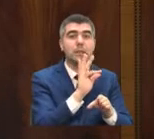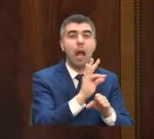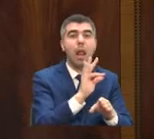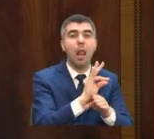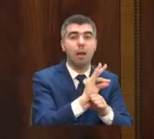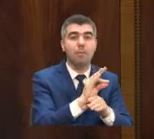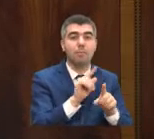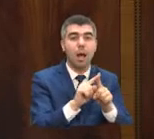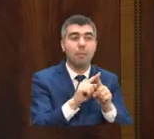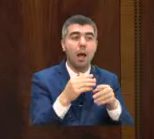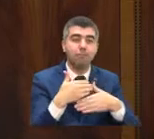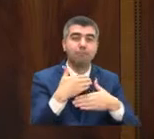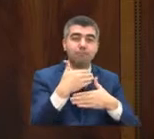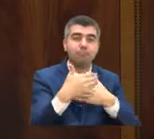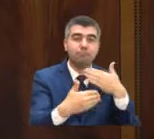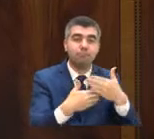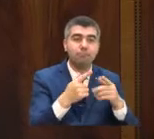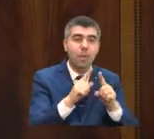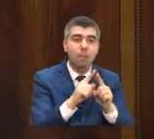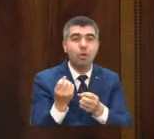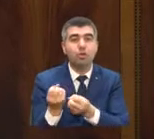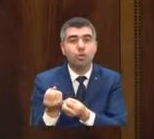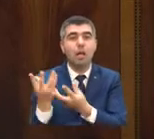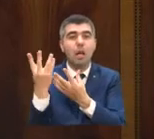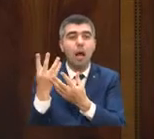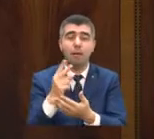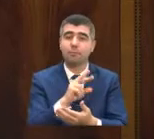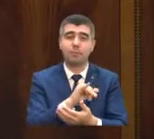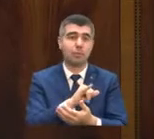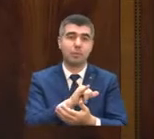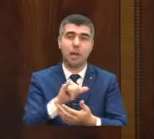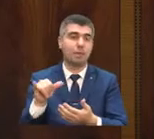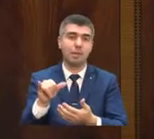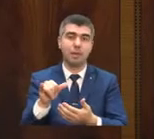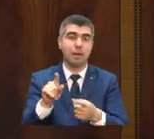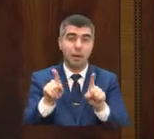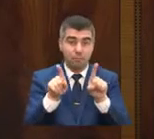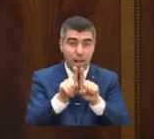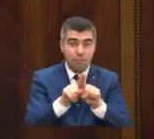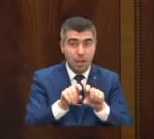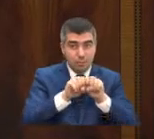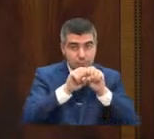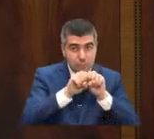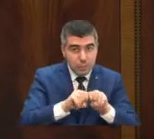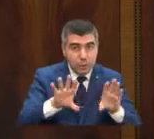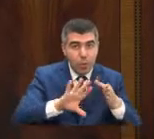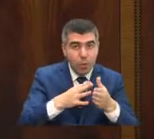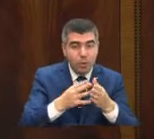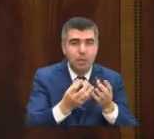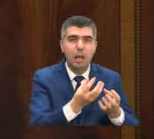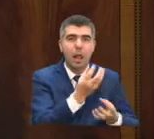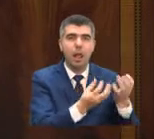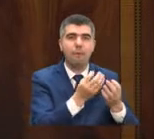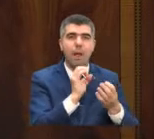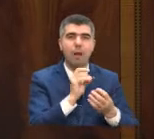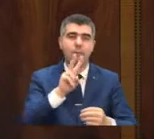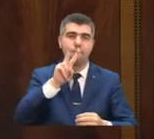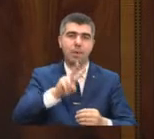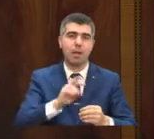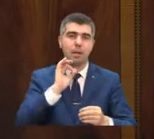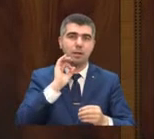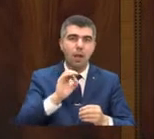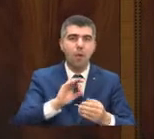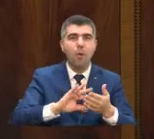الإرهابية النكراء يشكل واحدا من العوامل الأساسية التي تمكن هذه الأيديولوجيا العدمية من التصرف